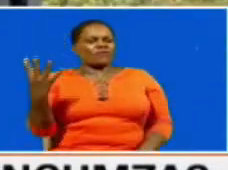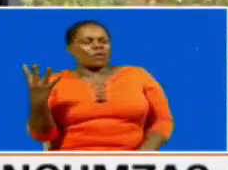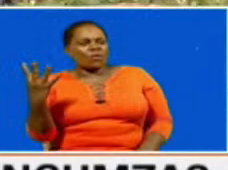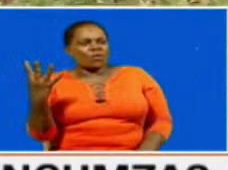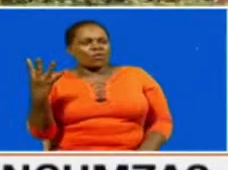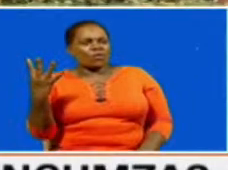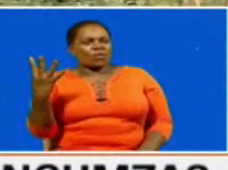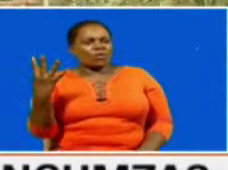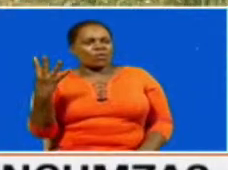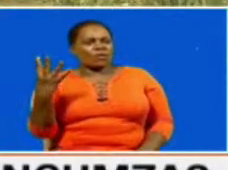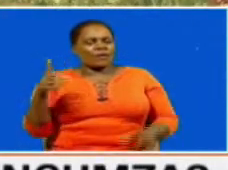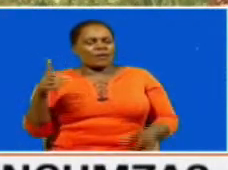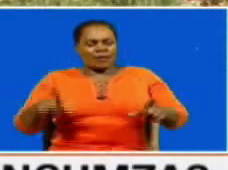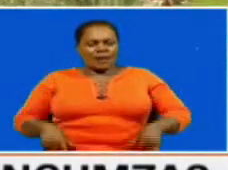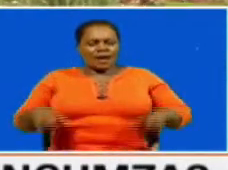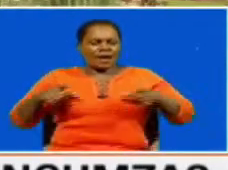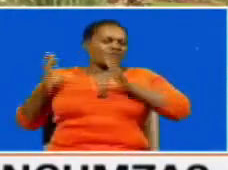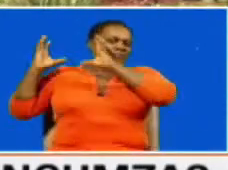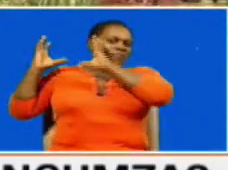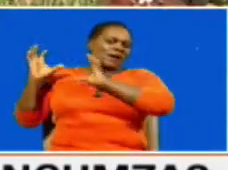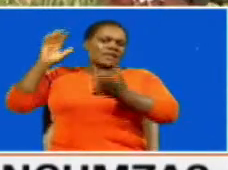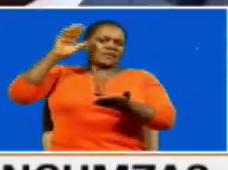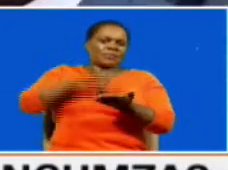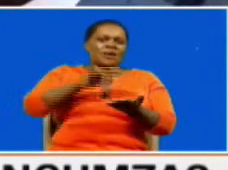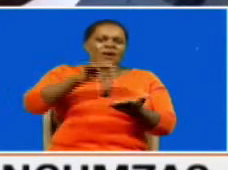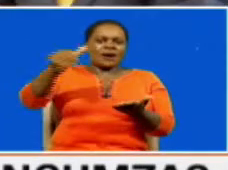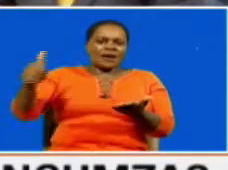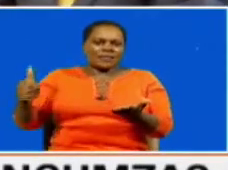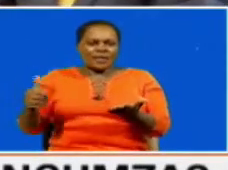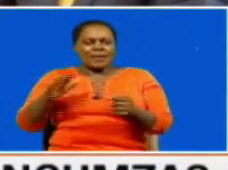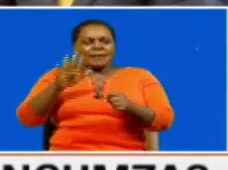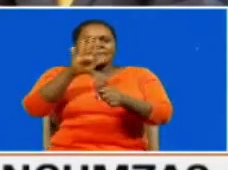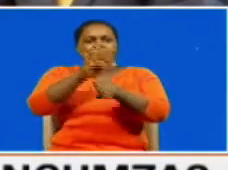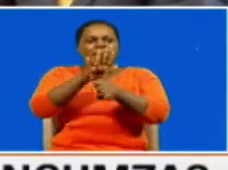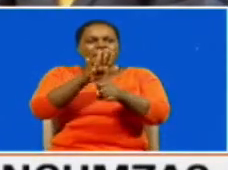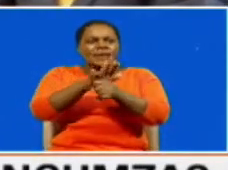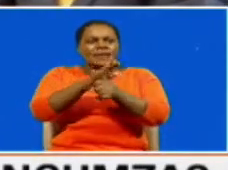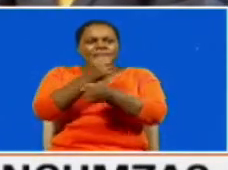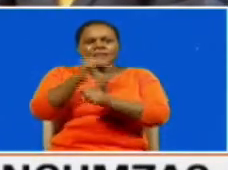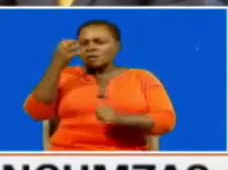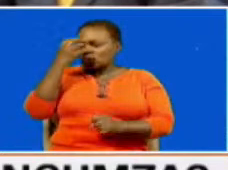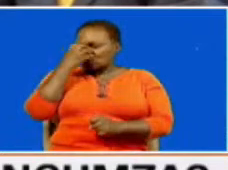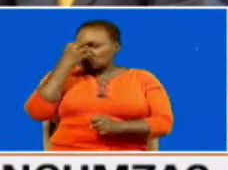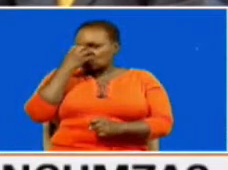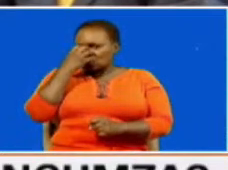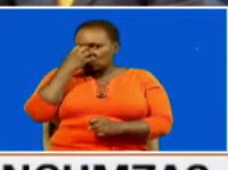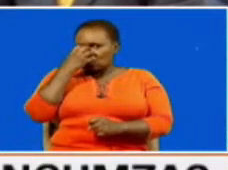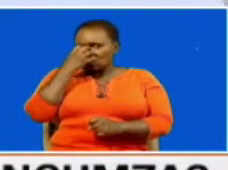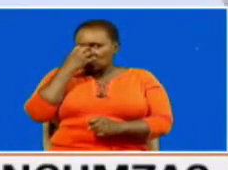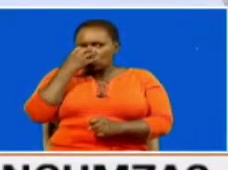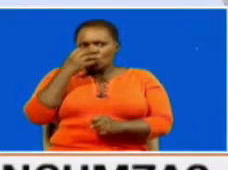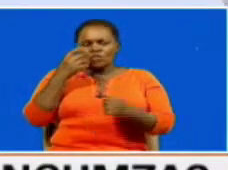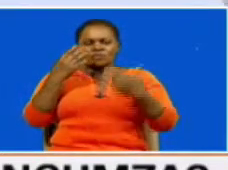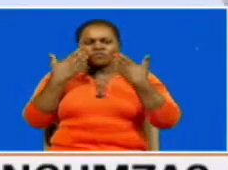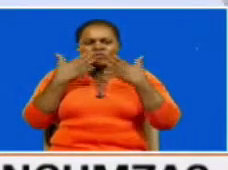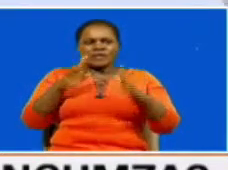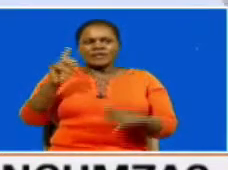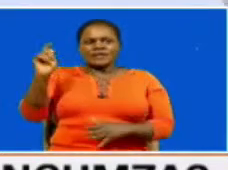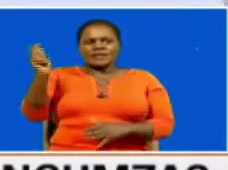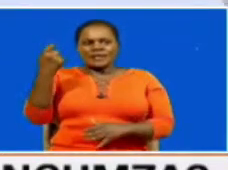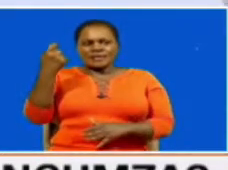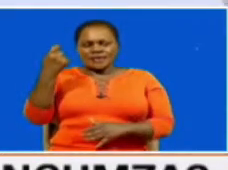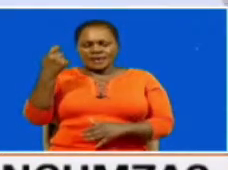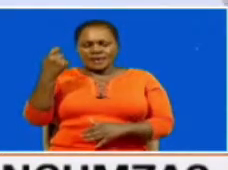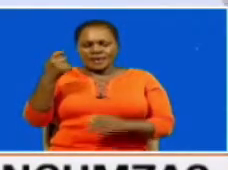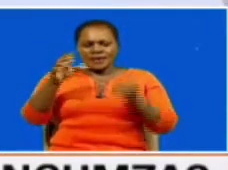IEBC, gharama ya maisha kushuka na mengineo. Mengi Rais Ruto ashayapinga tayari. That Kenya is going to